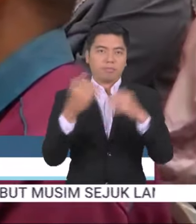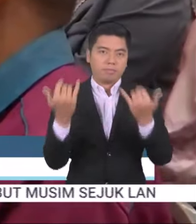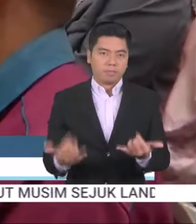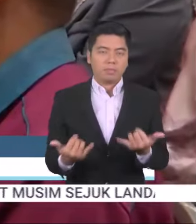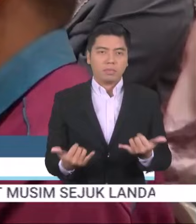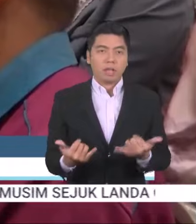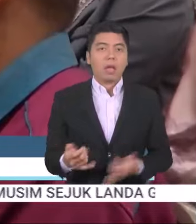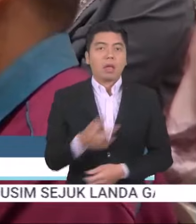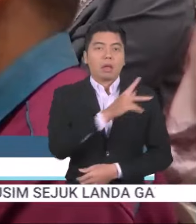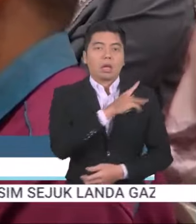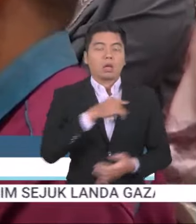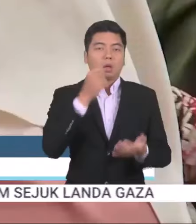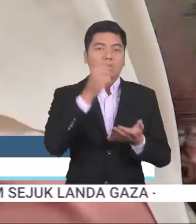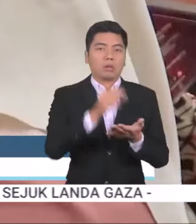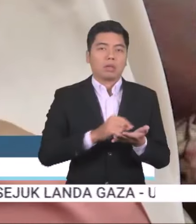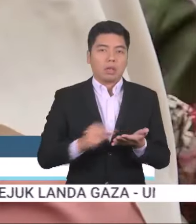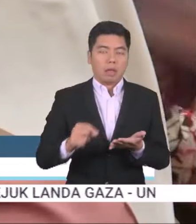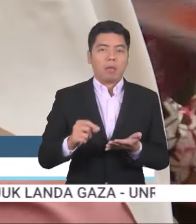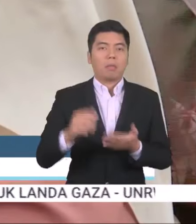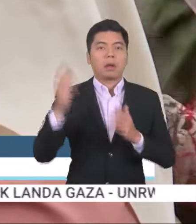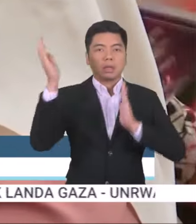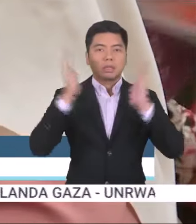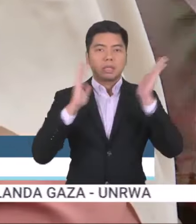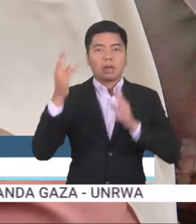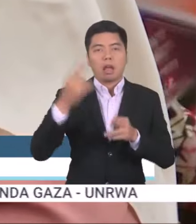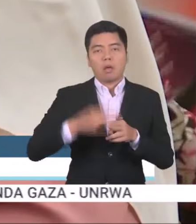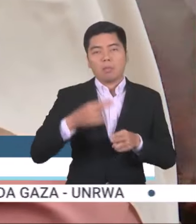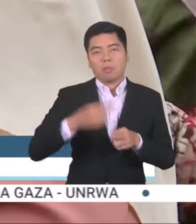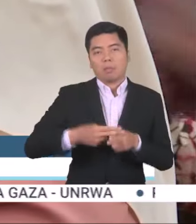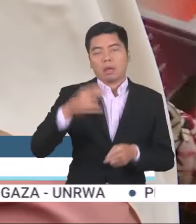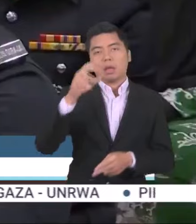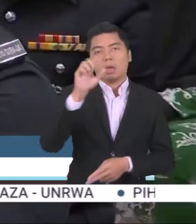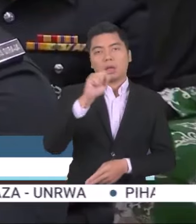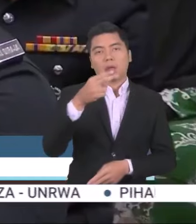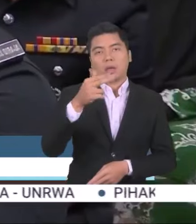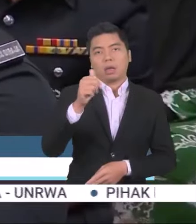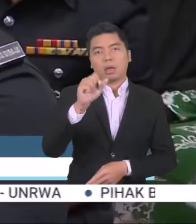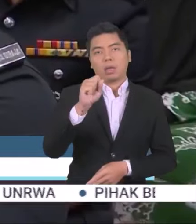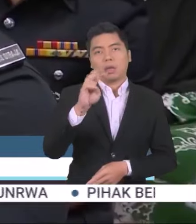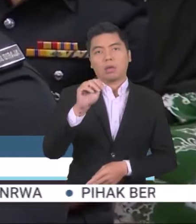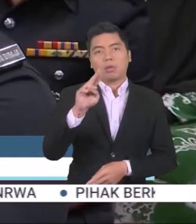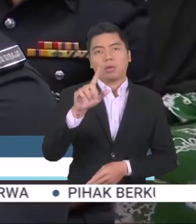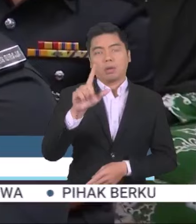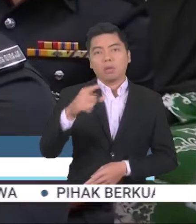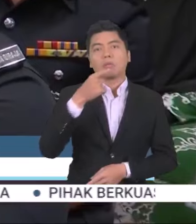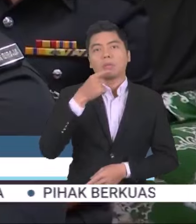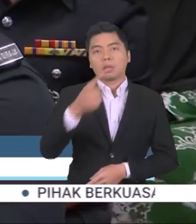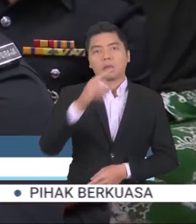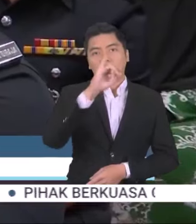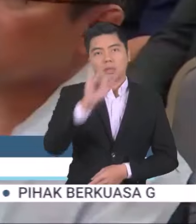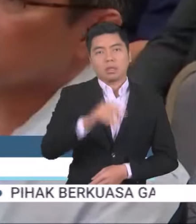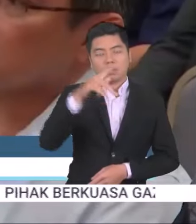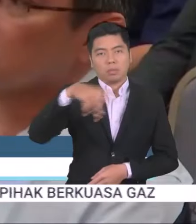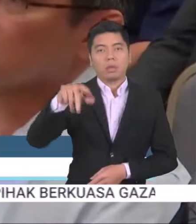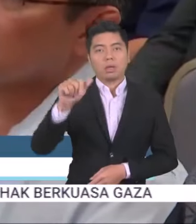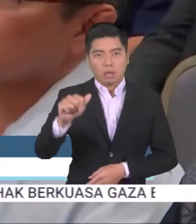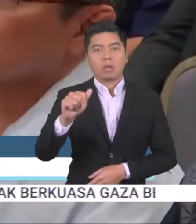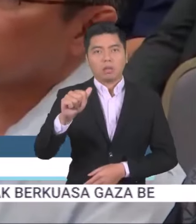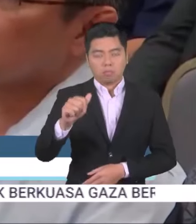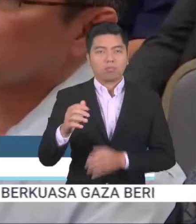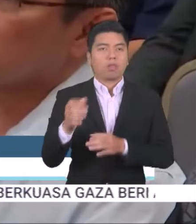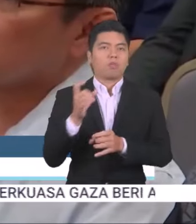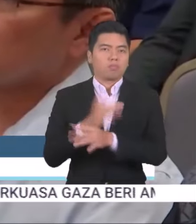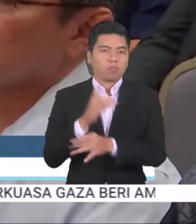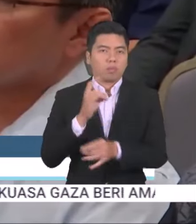ini. Menurut Ketua Setiausaha Negara Tan Sri Shamsul Azri Abu Bakar, Jabatan Perkhidmatan Awam JPA akan terus